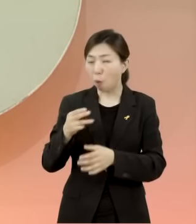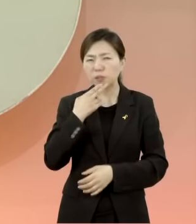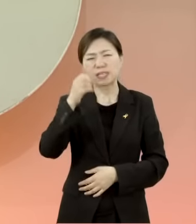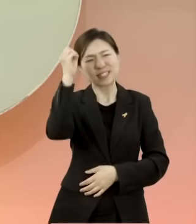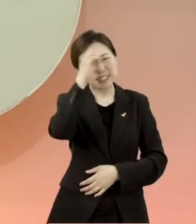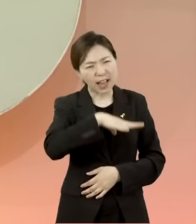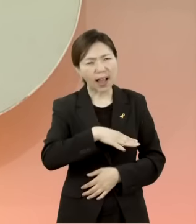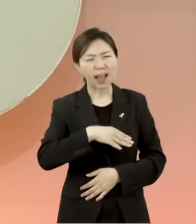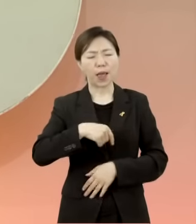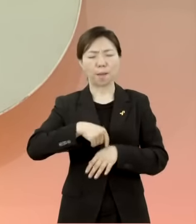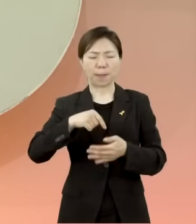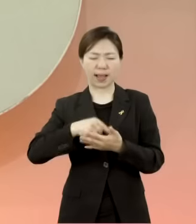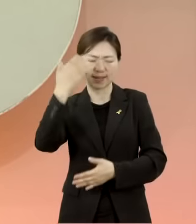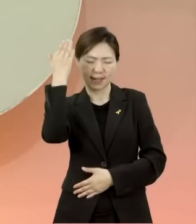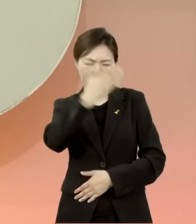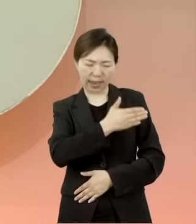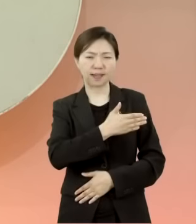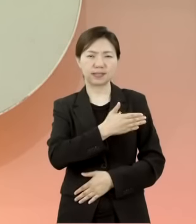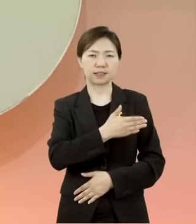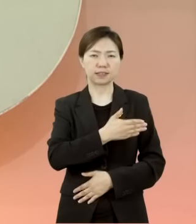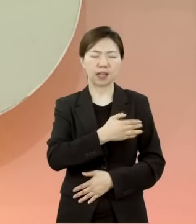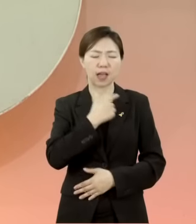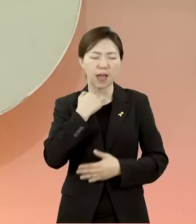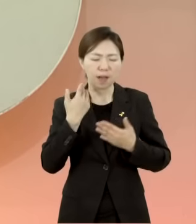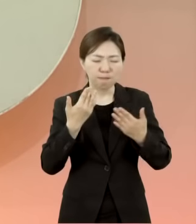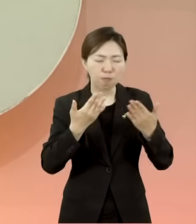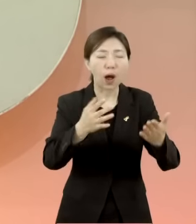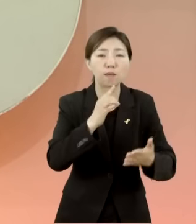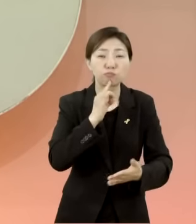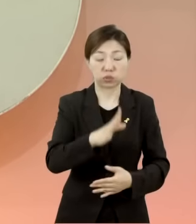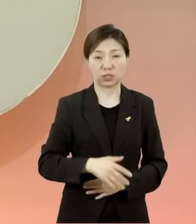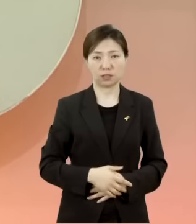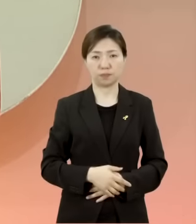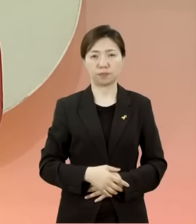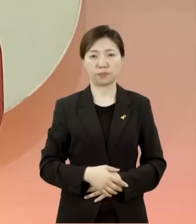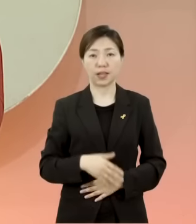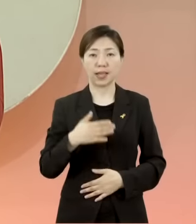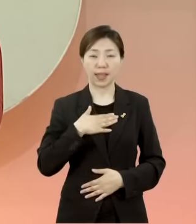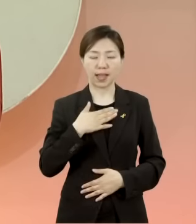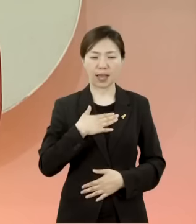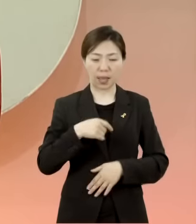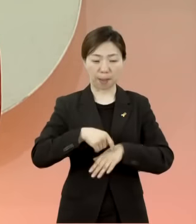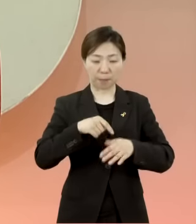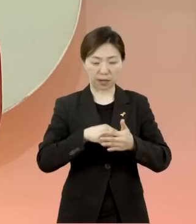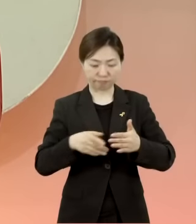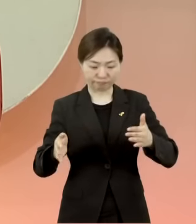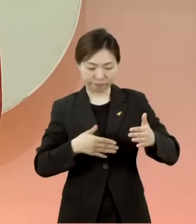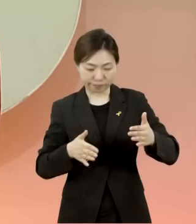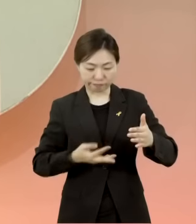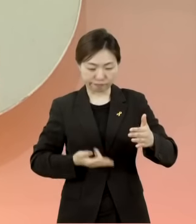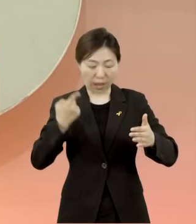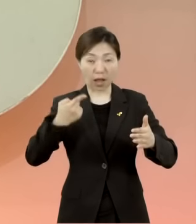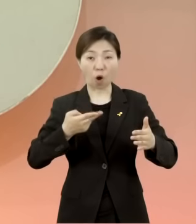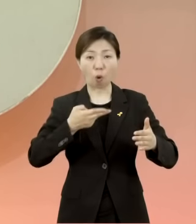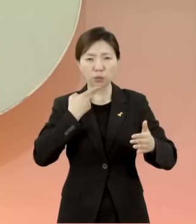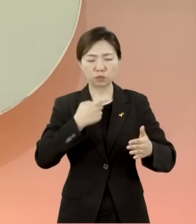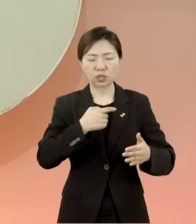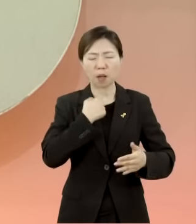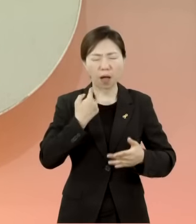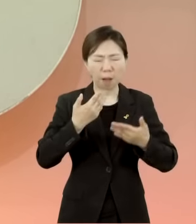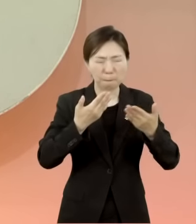부처님 도량에서 순수한 마음으로 봉사한다는게 나를 비우고 나를 낮추지 않으면